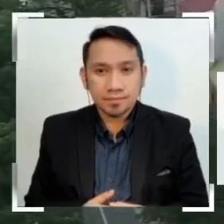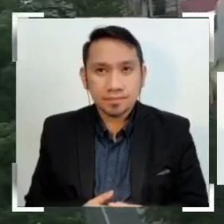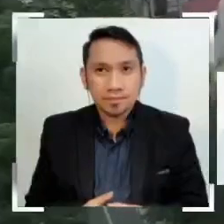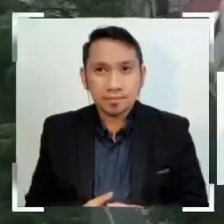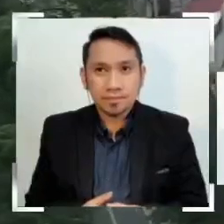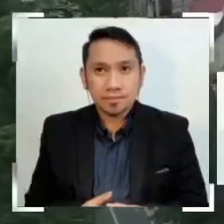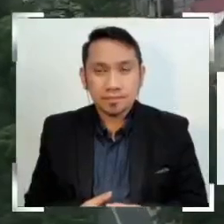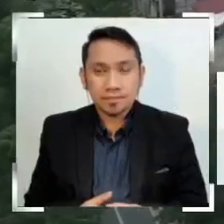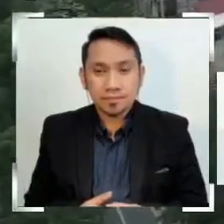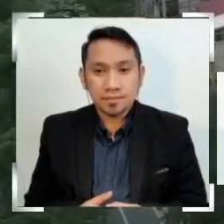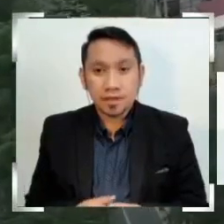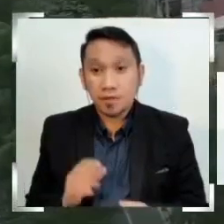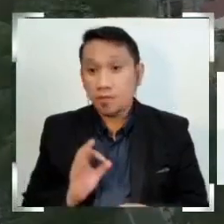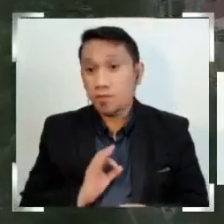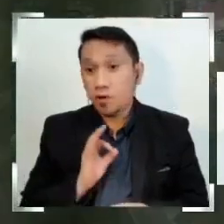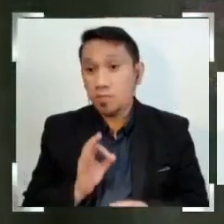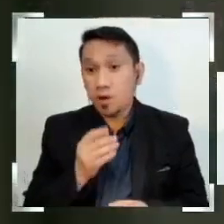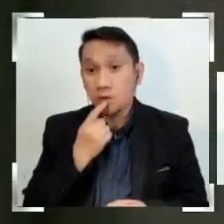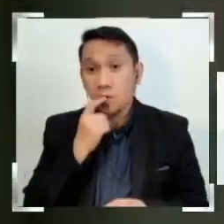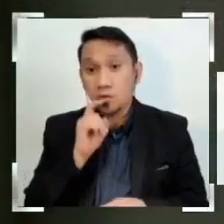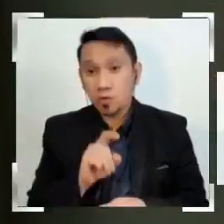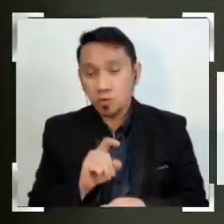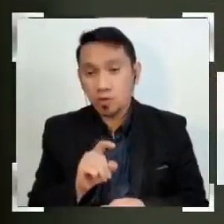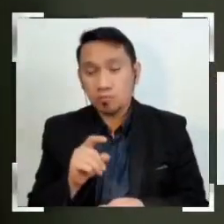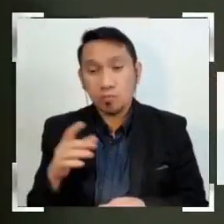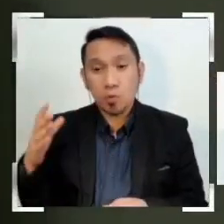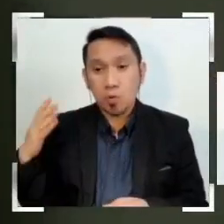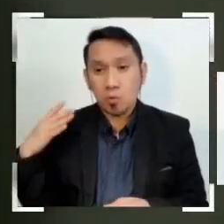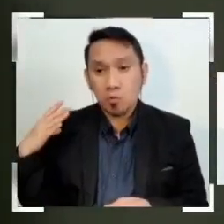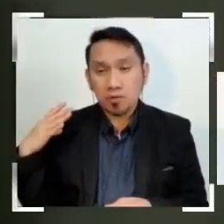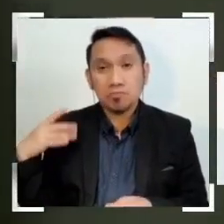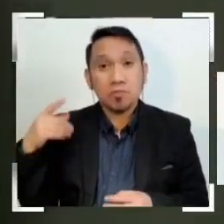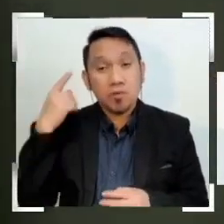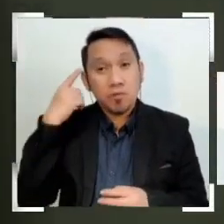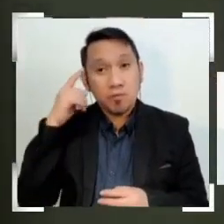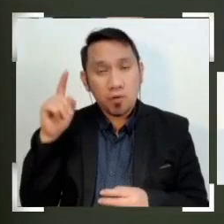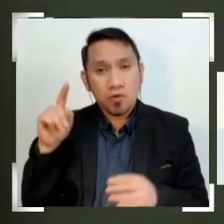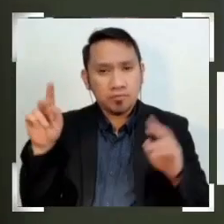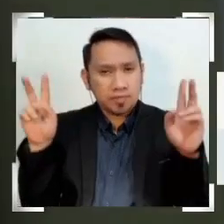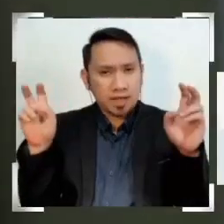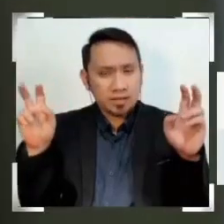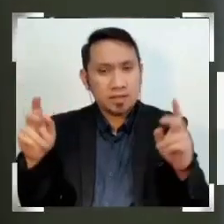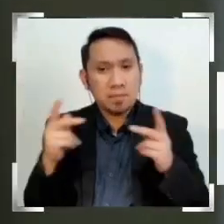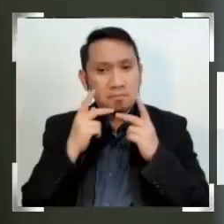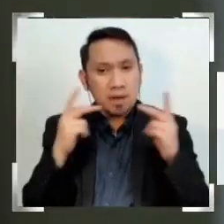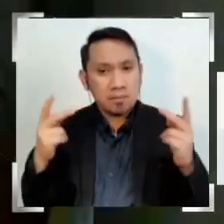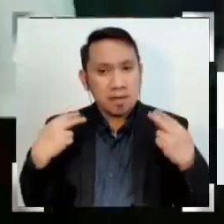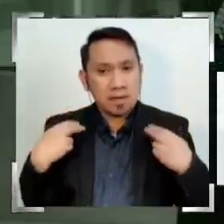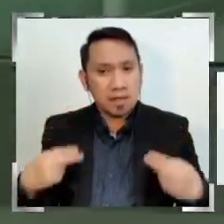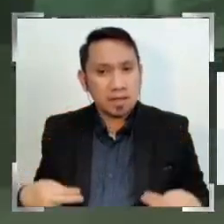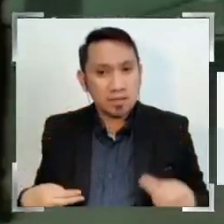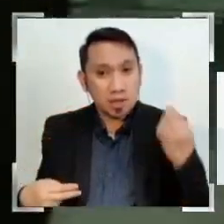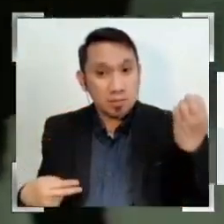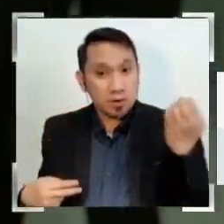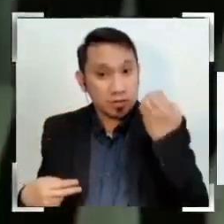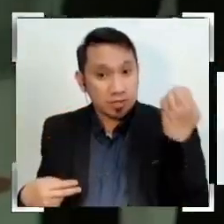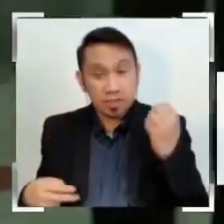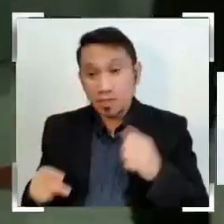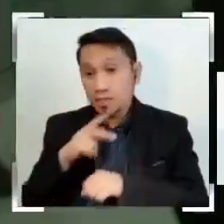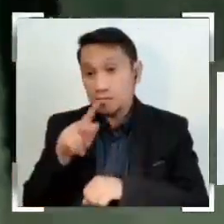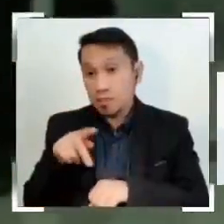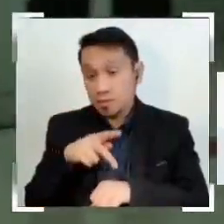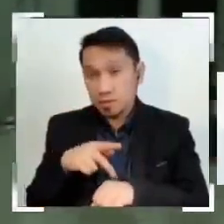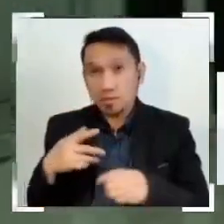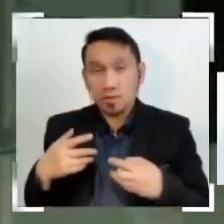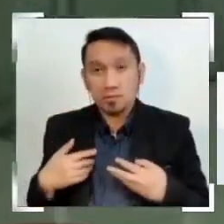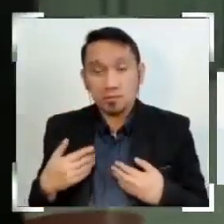Isang formal na kautusan na lang hinihintay para mabawi humiiral na State of Public Health Emergency sa bansa bunsod ng COVID-19 na idiniklara ni Noy Pangulong